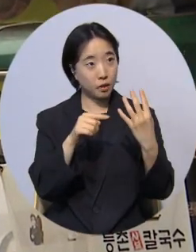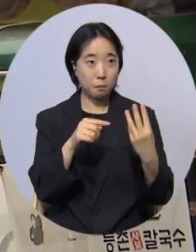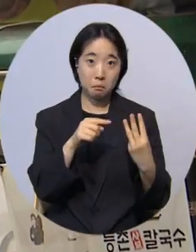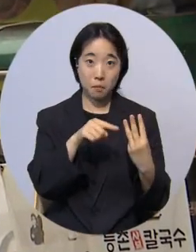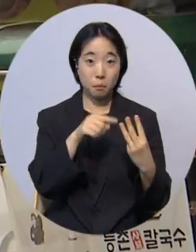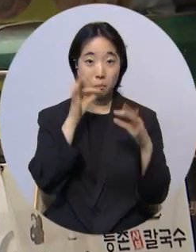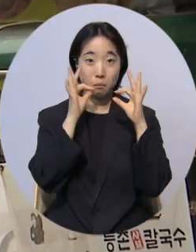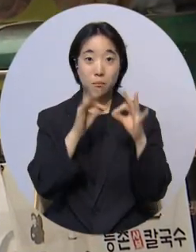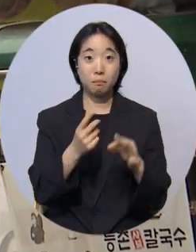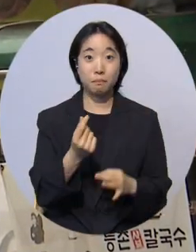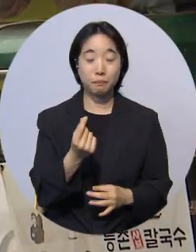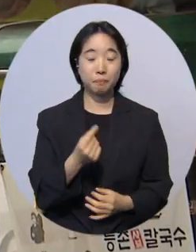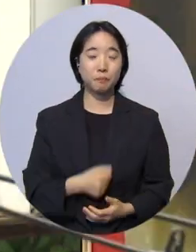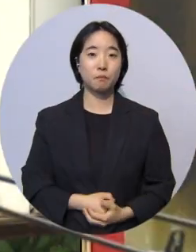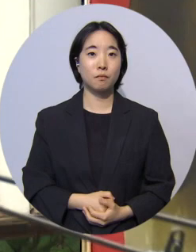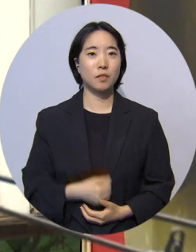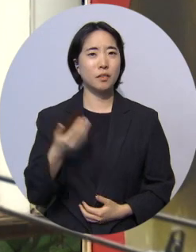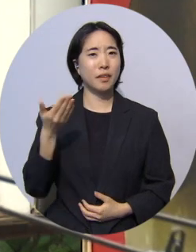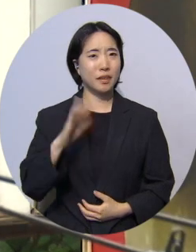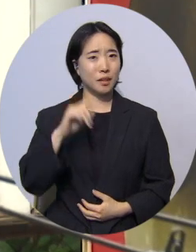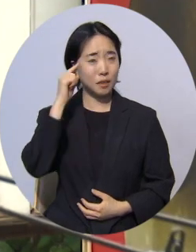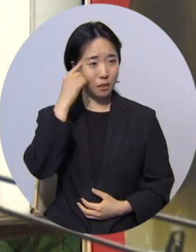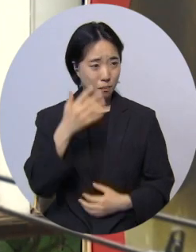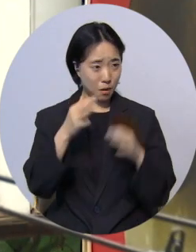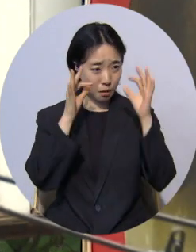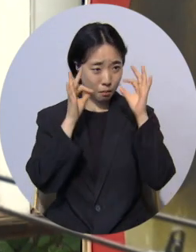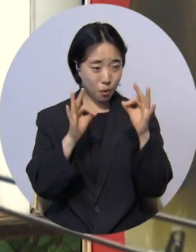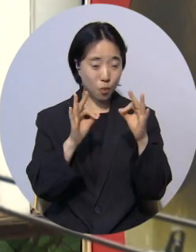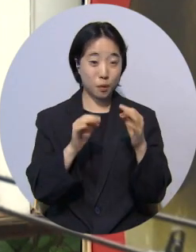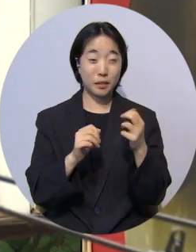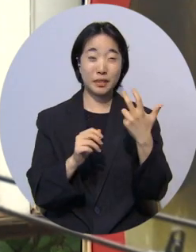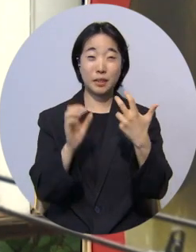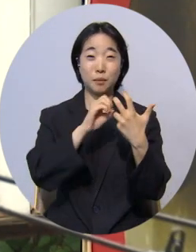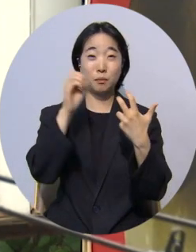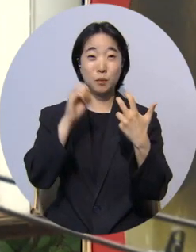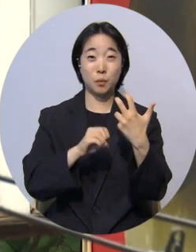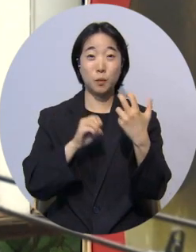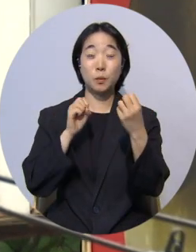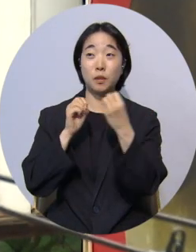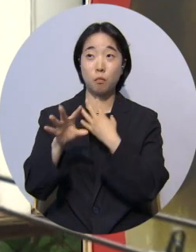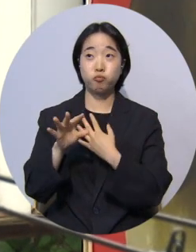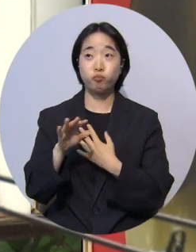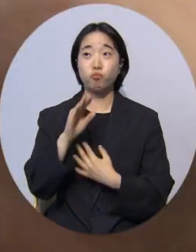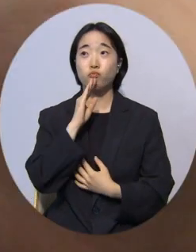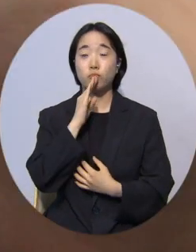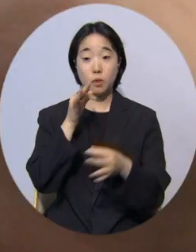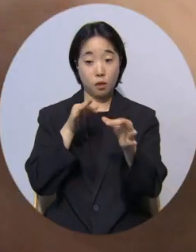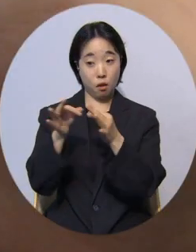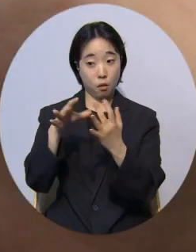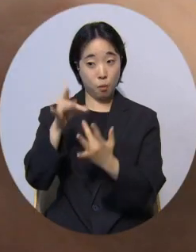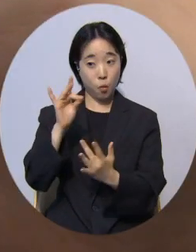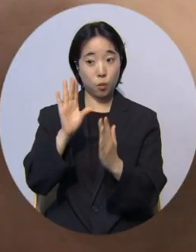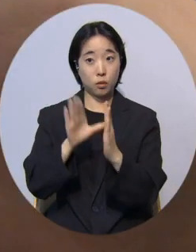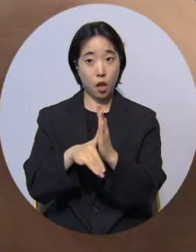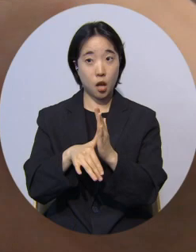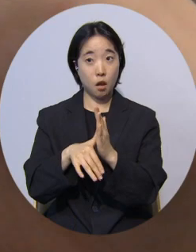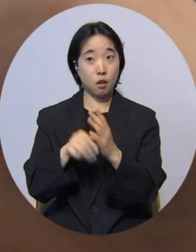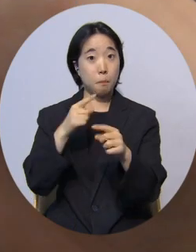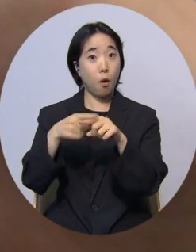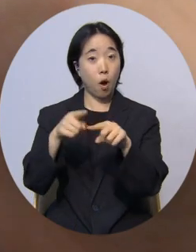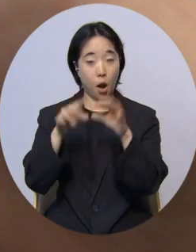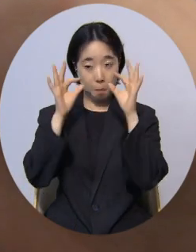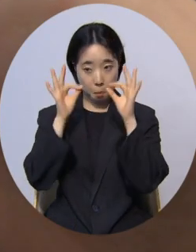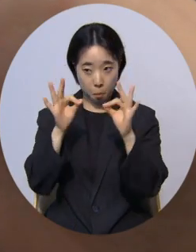소비자를 대상으로 설문 조사한 결과 73.4% 음식점 또는 메뉴를 선택할 때 리뷰를 많이